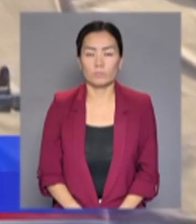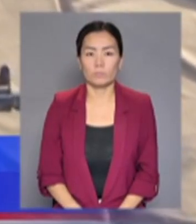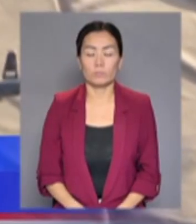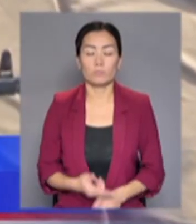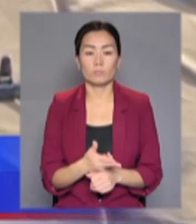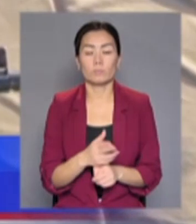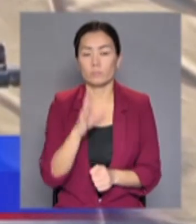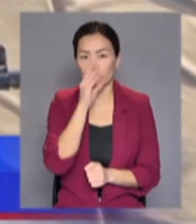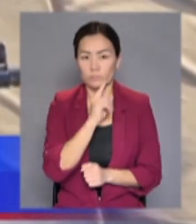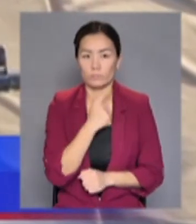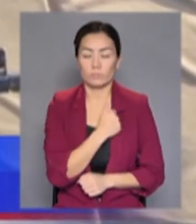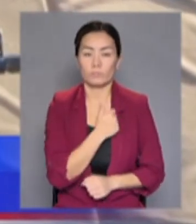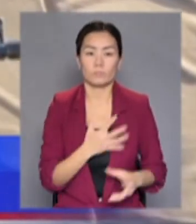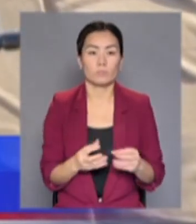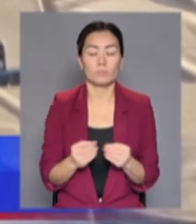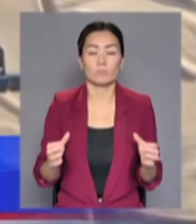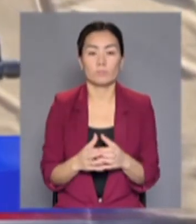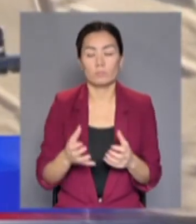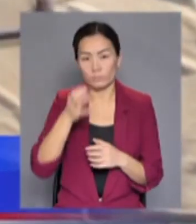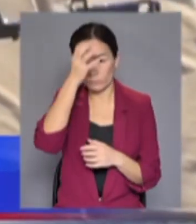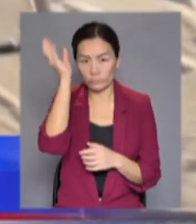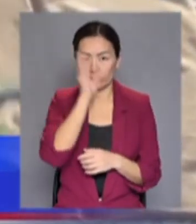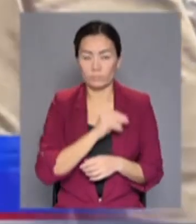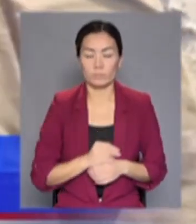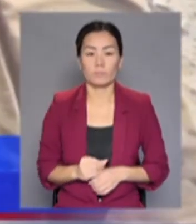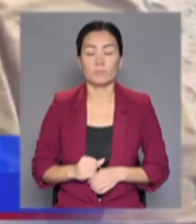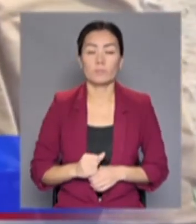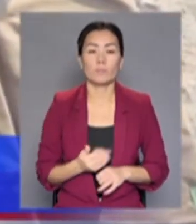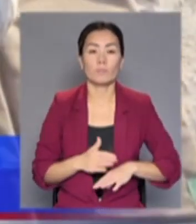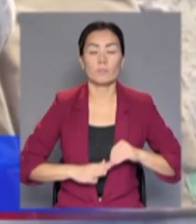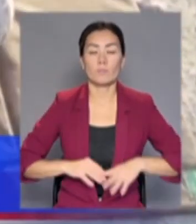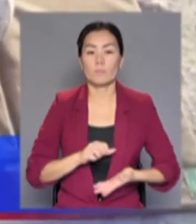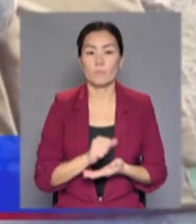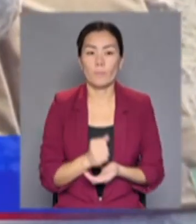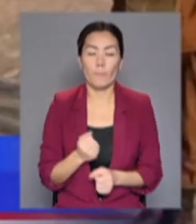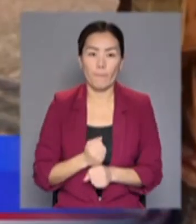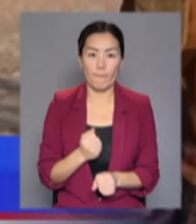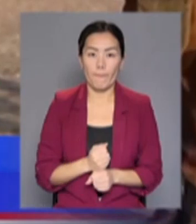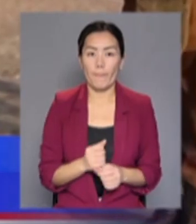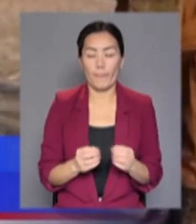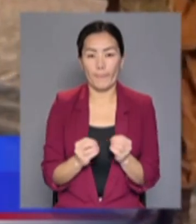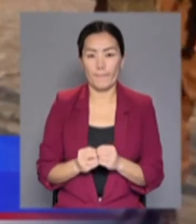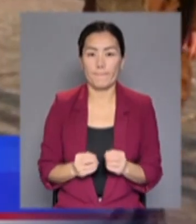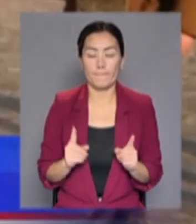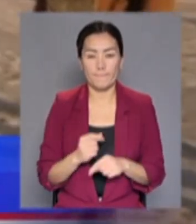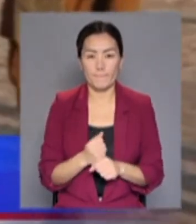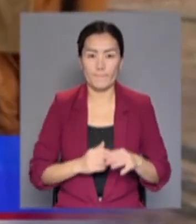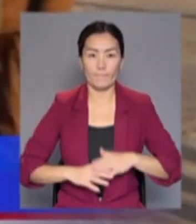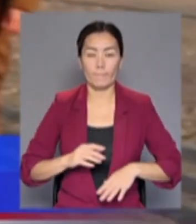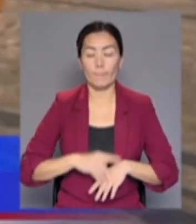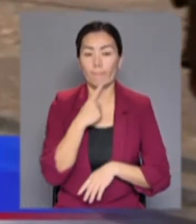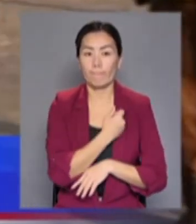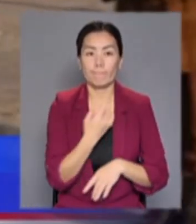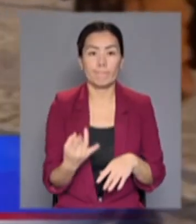Практическая стрельба позволяет военнослужащим применить все знания, полученные во время теоретических занятий и проводимых пунктах постоянной дислокации.